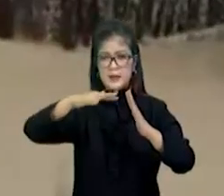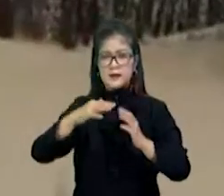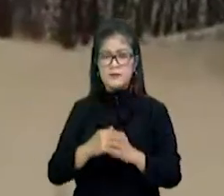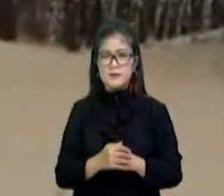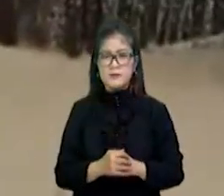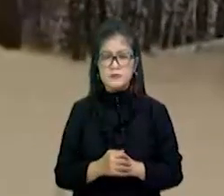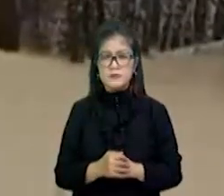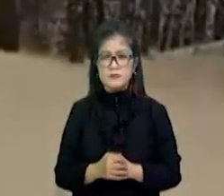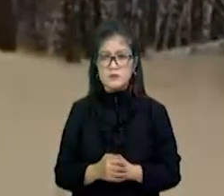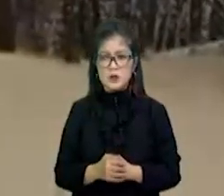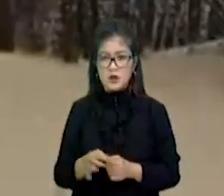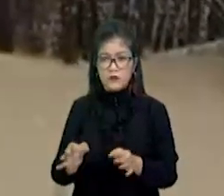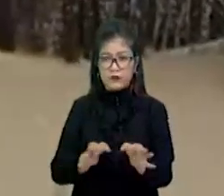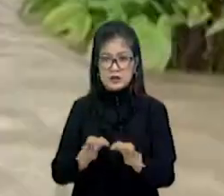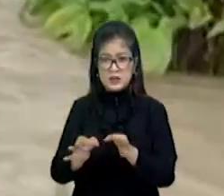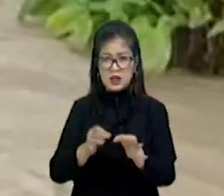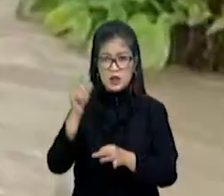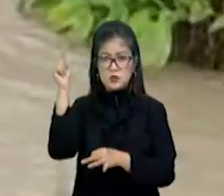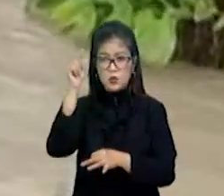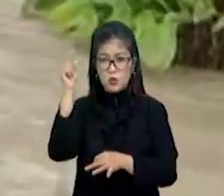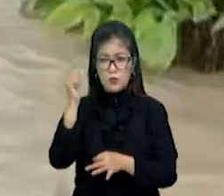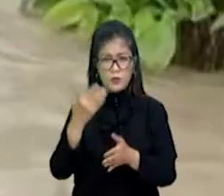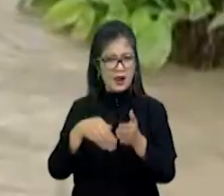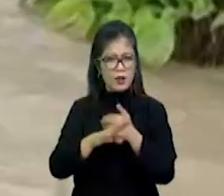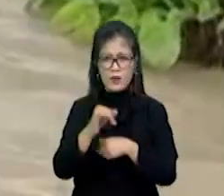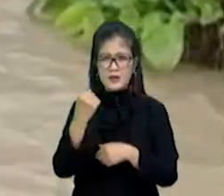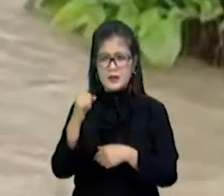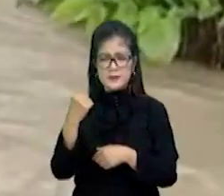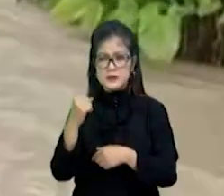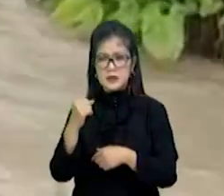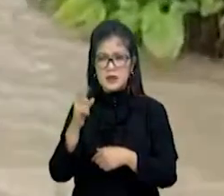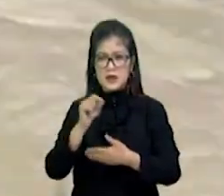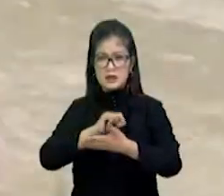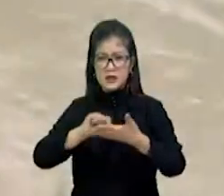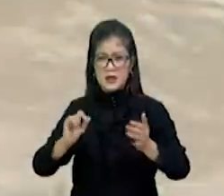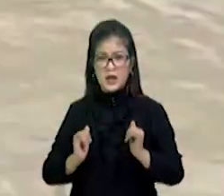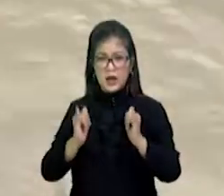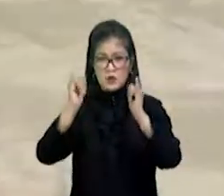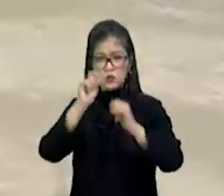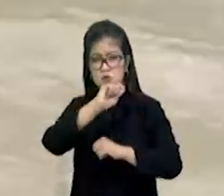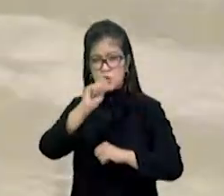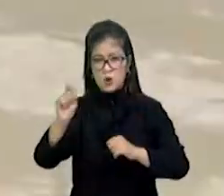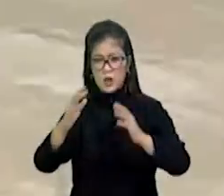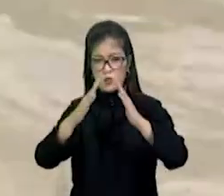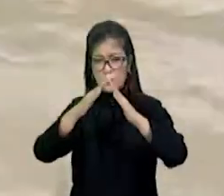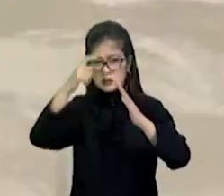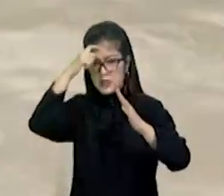Sejumlah fasilitas umum juga tak luput dari banjir, terhitung mulai dari gedung sekolah, puskesmas, rumah ibadah, dan jalan